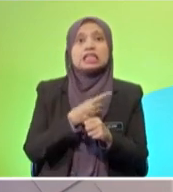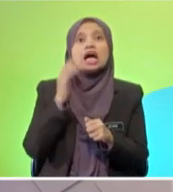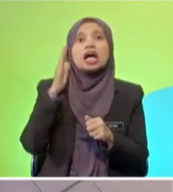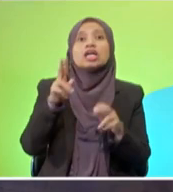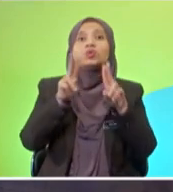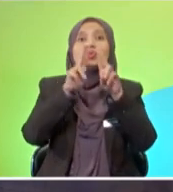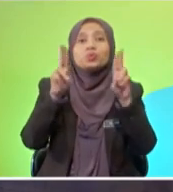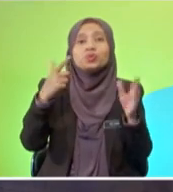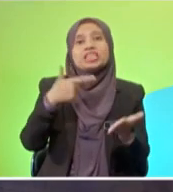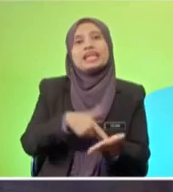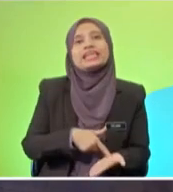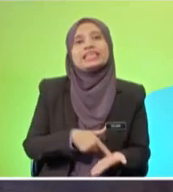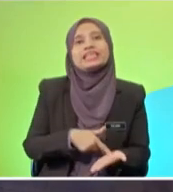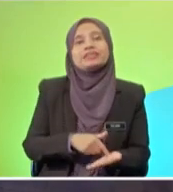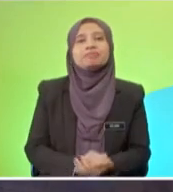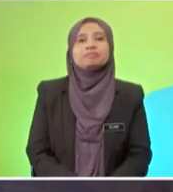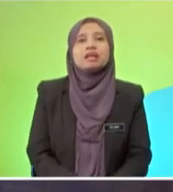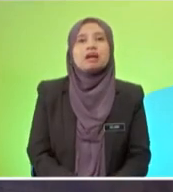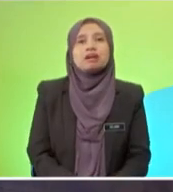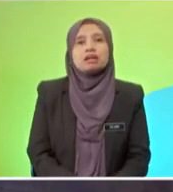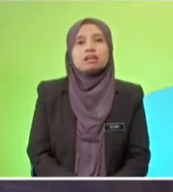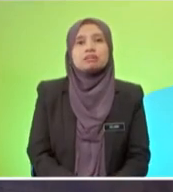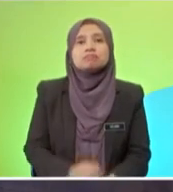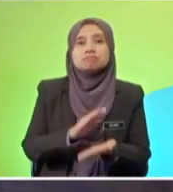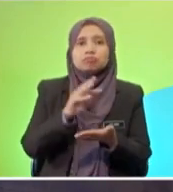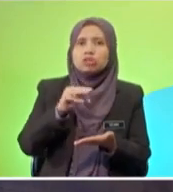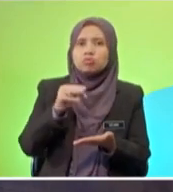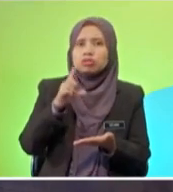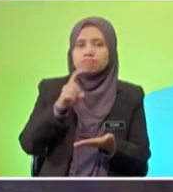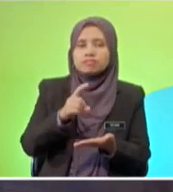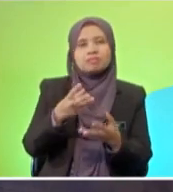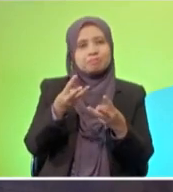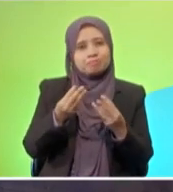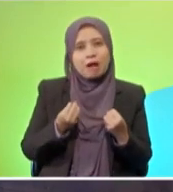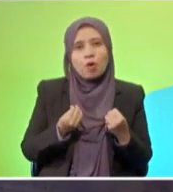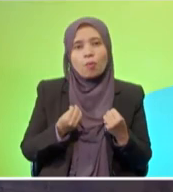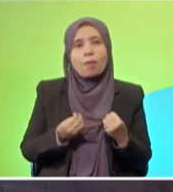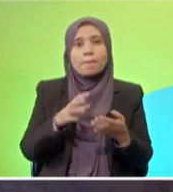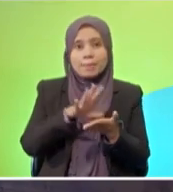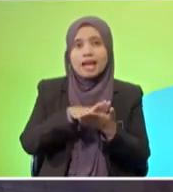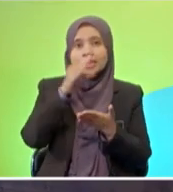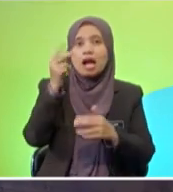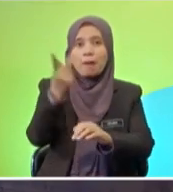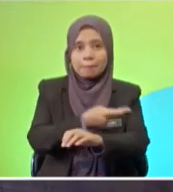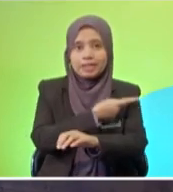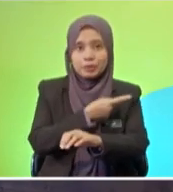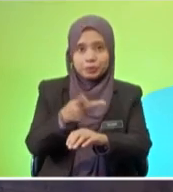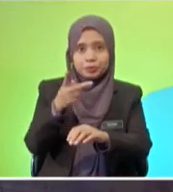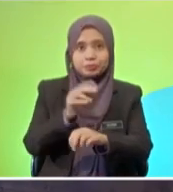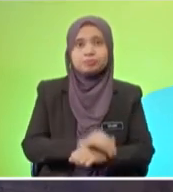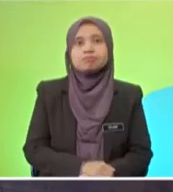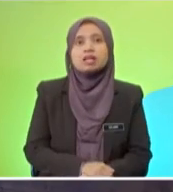nanti menarik tuh pasti murid-murid Putri belajar pantun Melayu pada hari ini baik